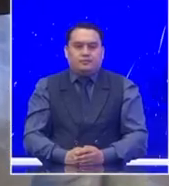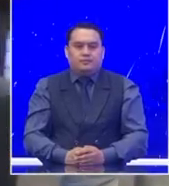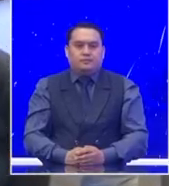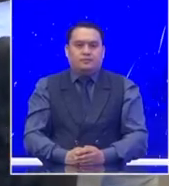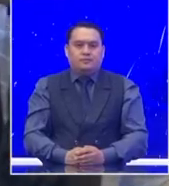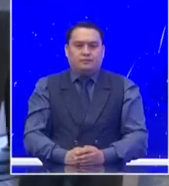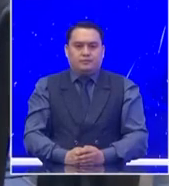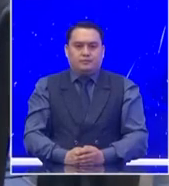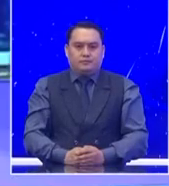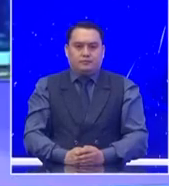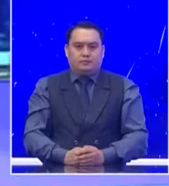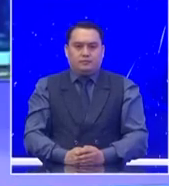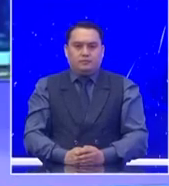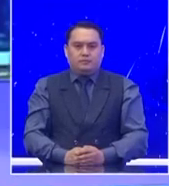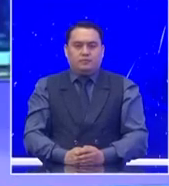район.